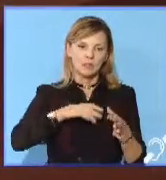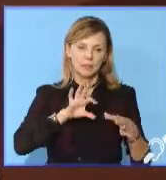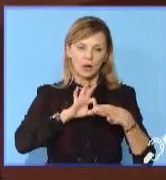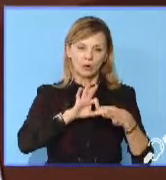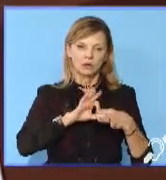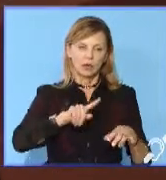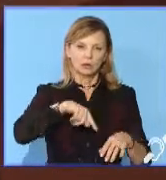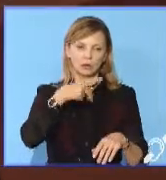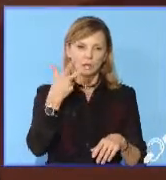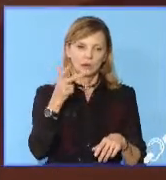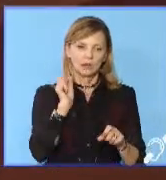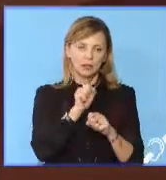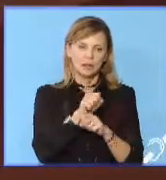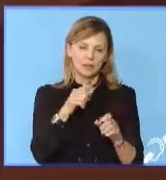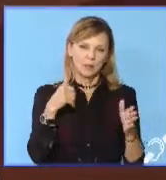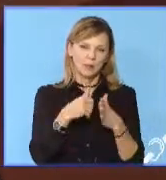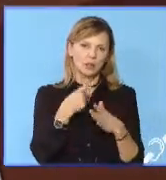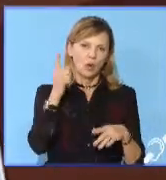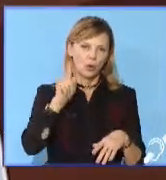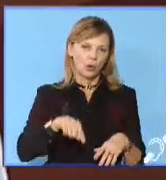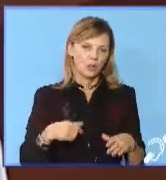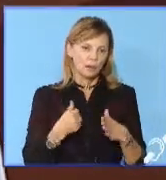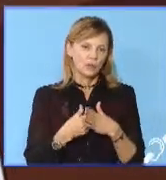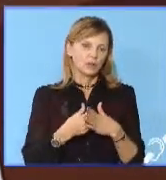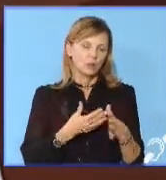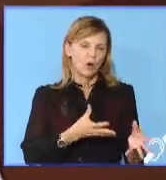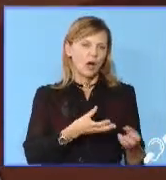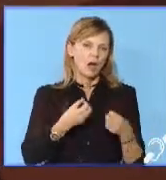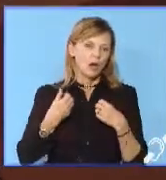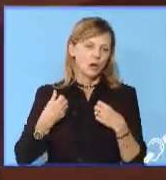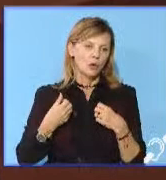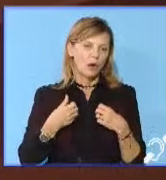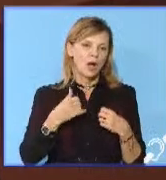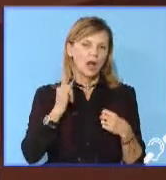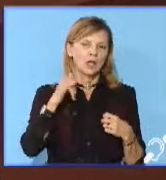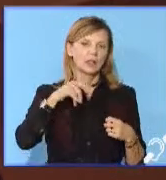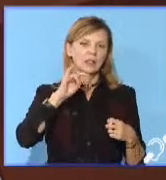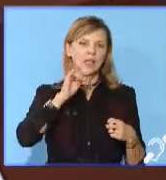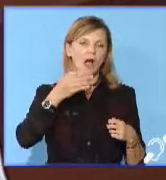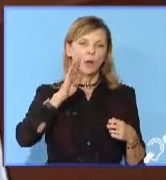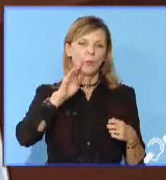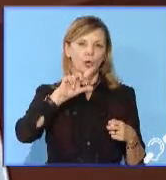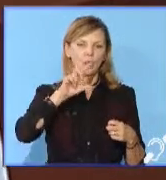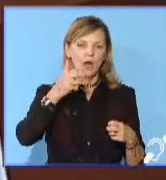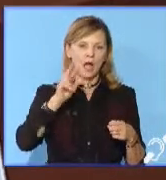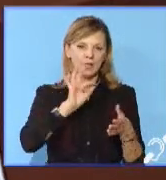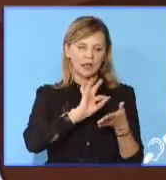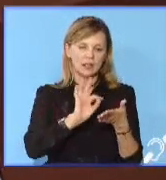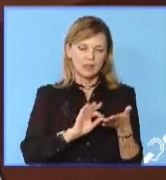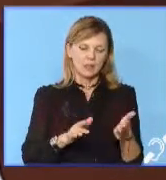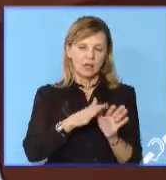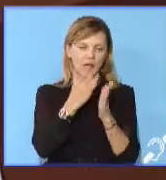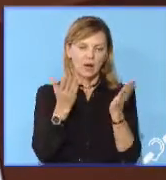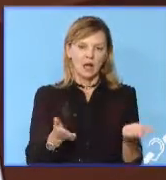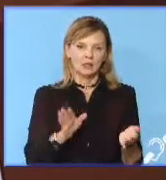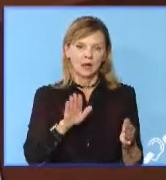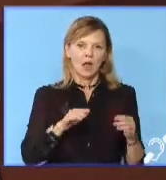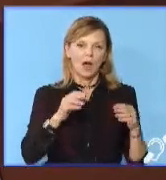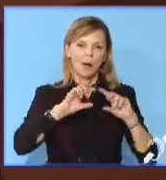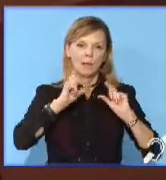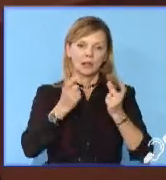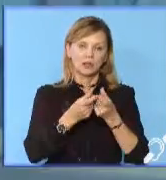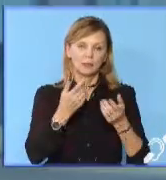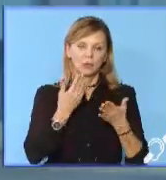aproximativ 3 săptămâni, o lună maximum, pentru a ridica încheierea de întabulare, de înscriere în cartea funciară a imobilului pe numele